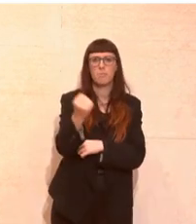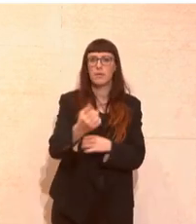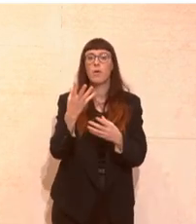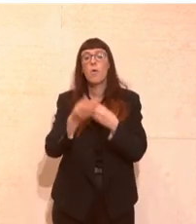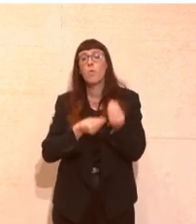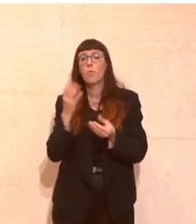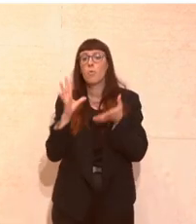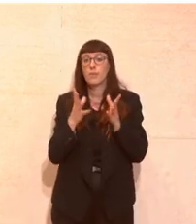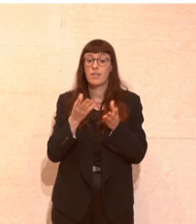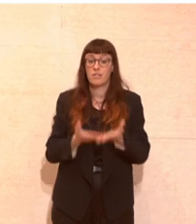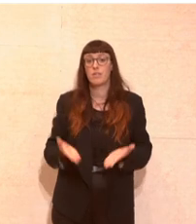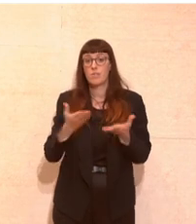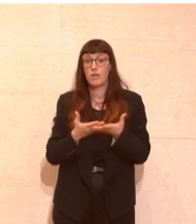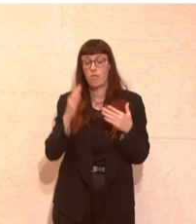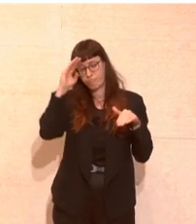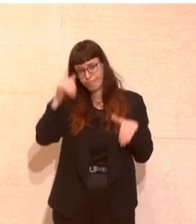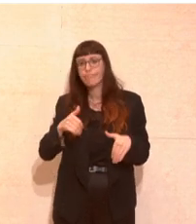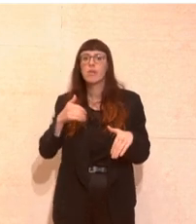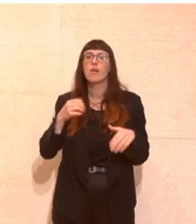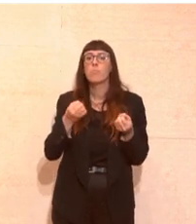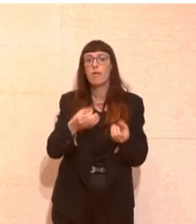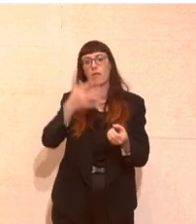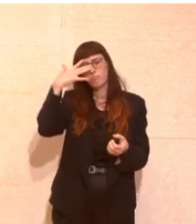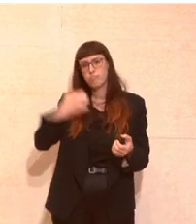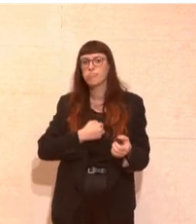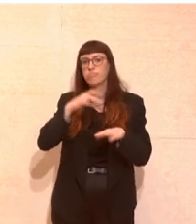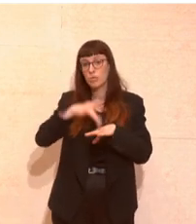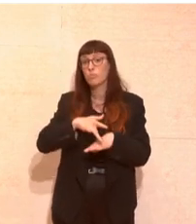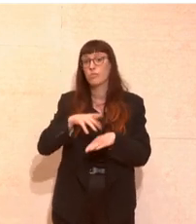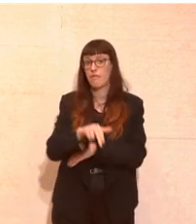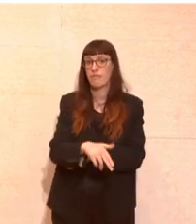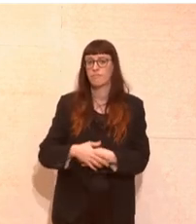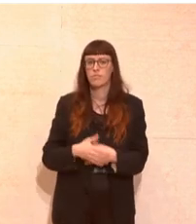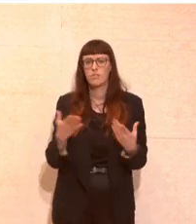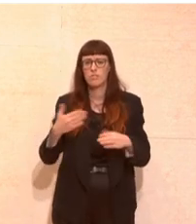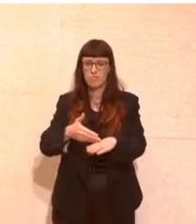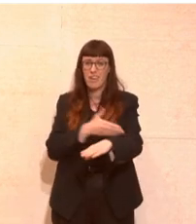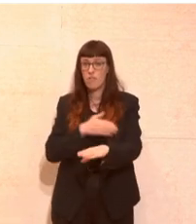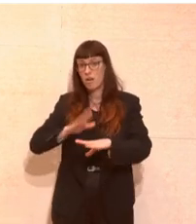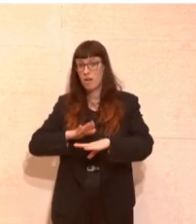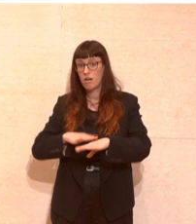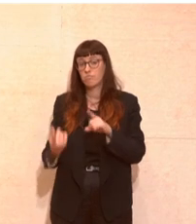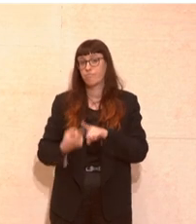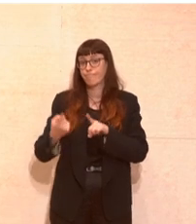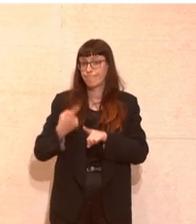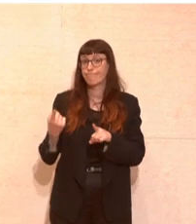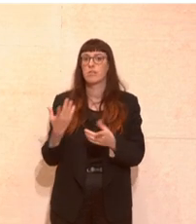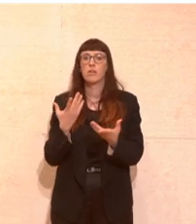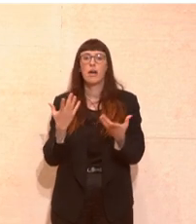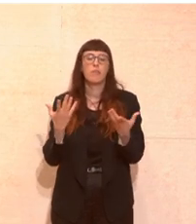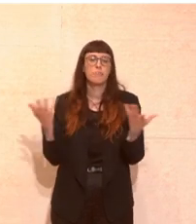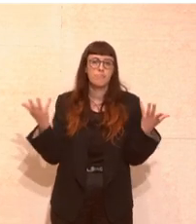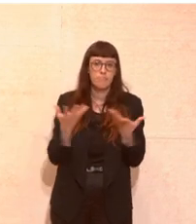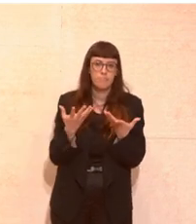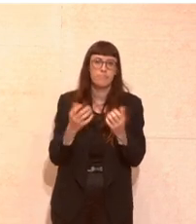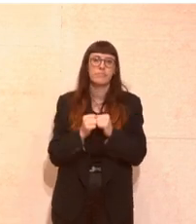passages à l'acte. Donc, c'est très important qu'on puisse se donner des moyens de prévention à l'école. Ces moyens peuvent cibler